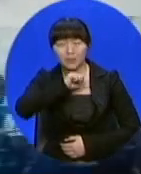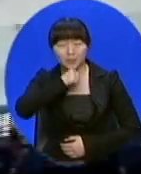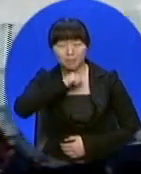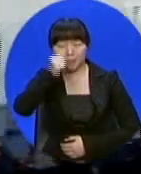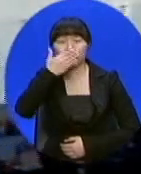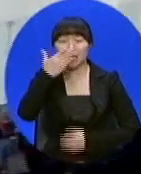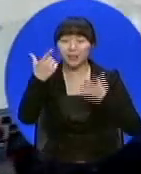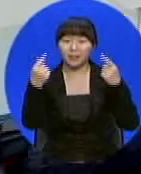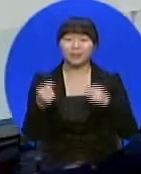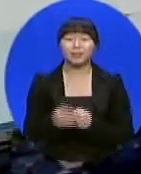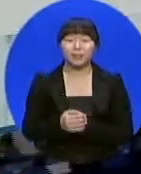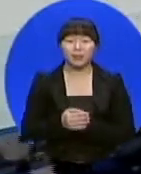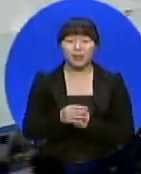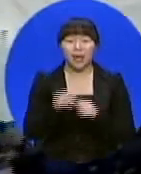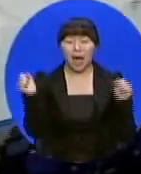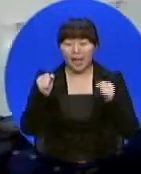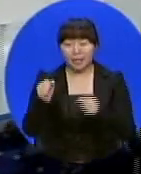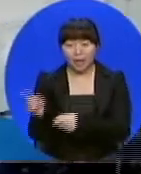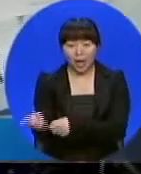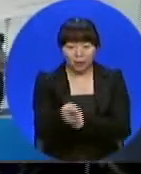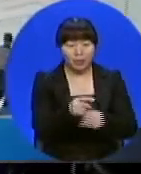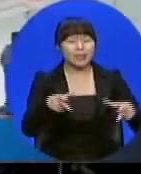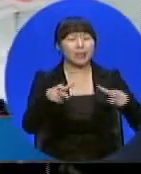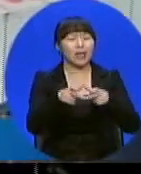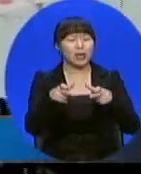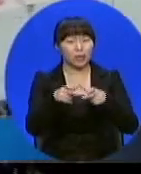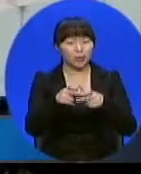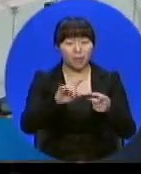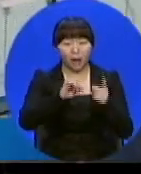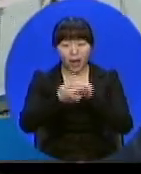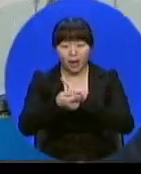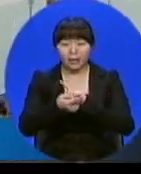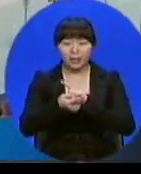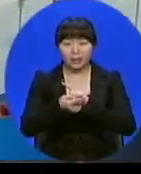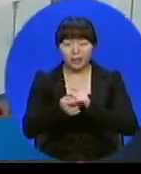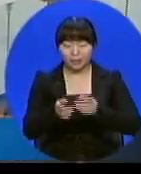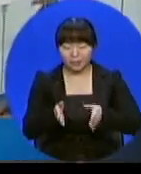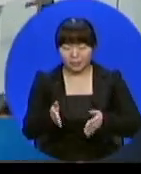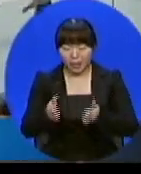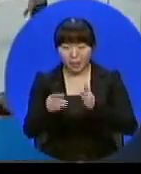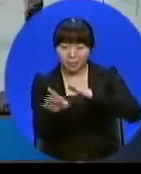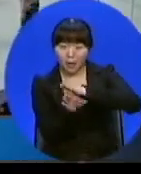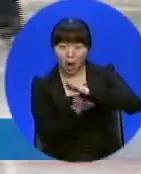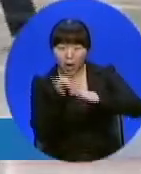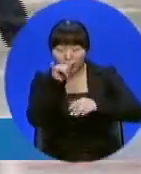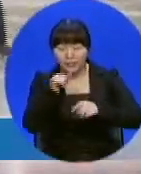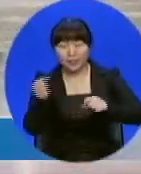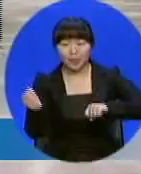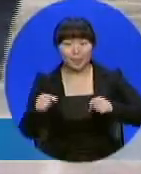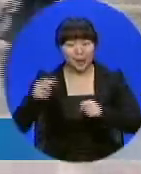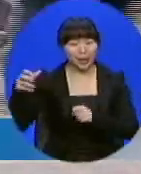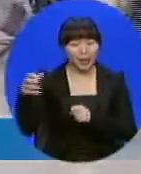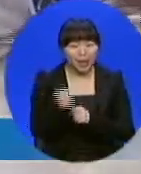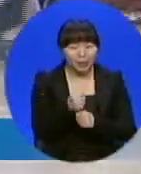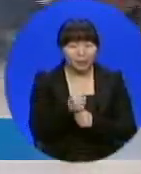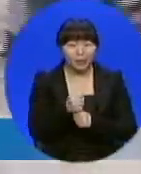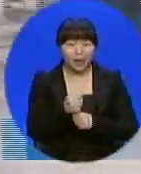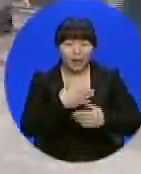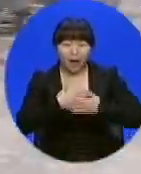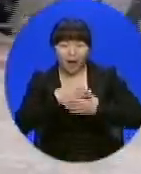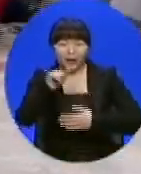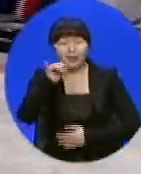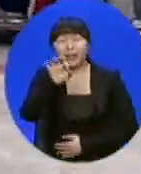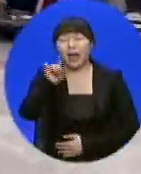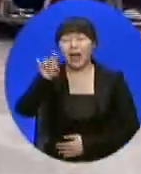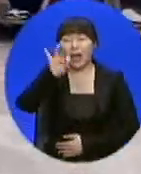듭니다. 아이스하키를 장애인도 즐길 수 있도록 변형해 양날이 달린 썰매를 타고 경기에 임하는 박진감 넘치는